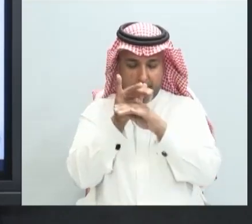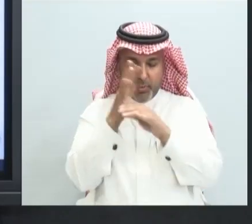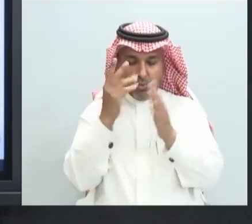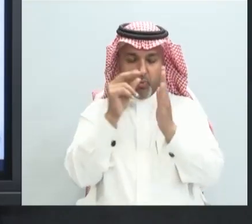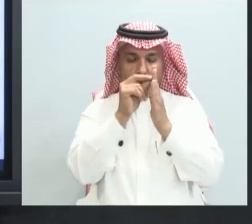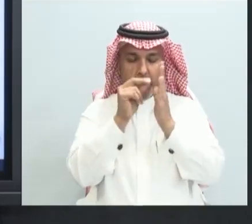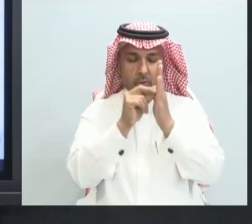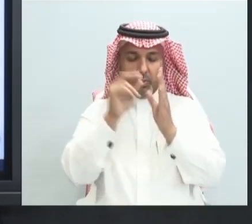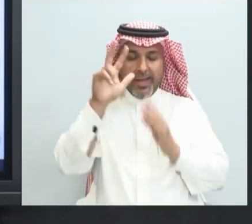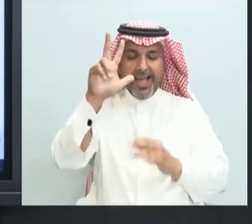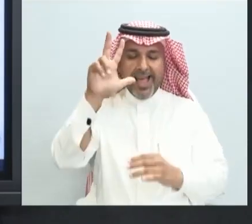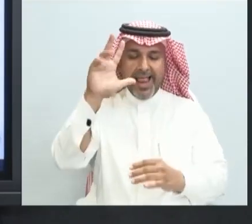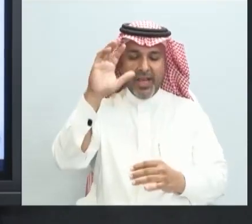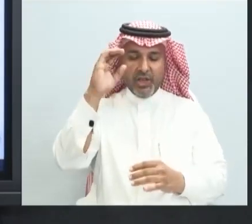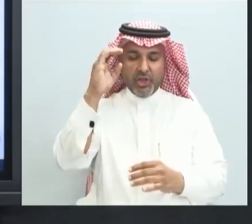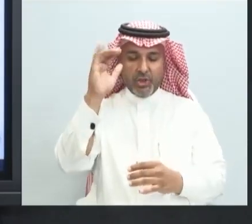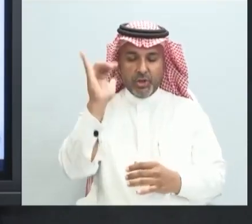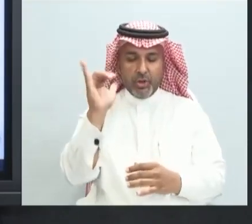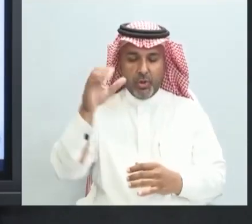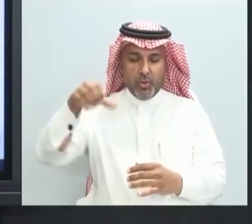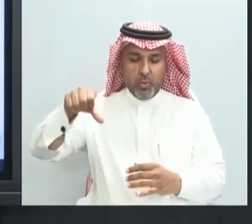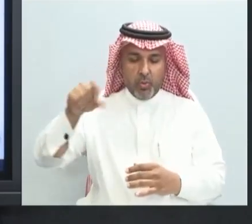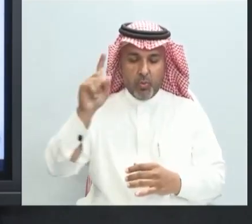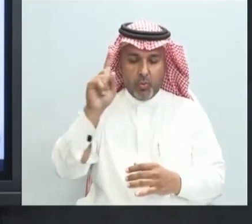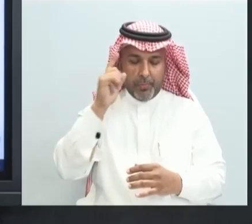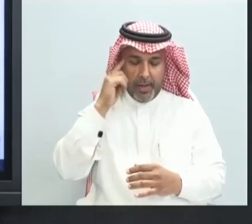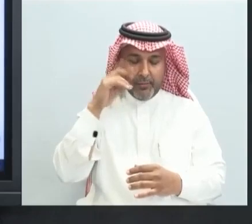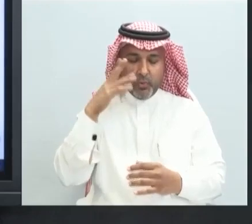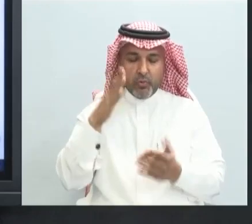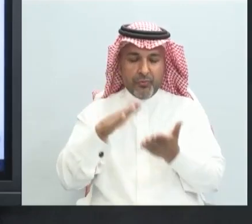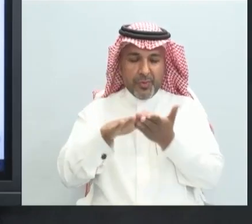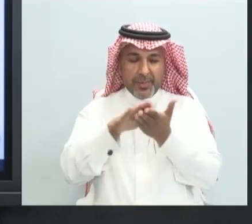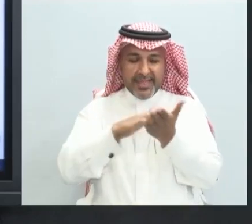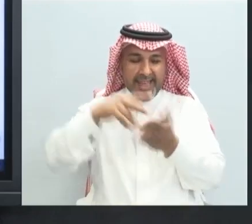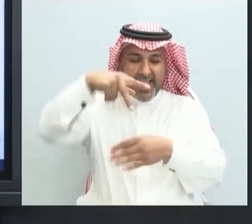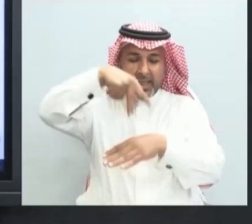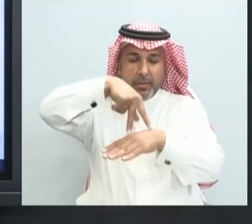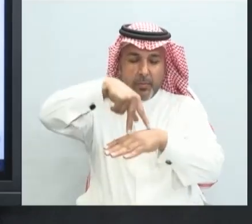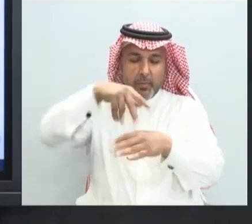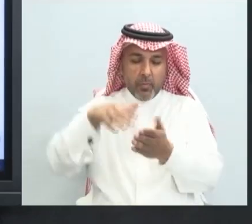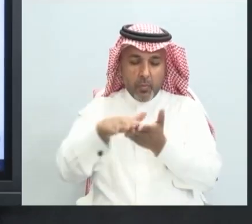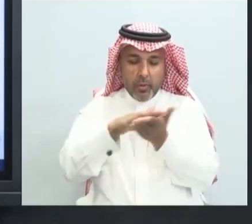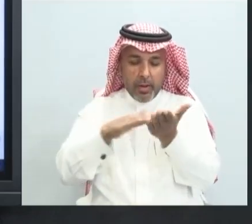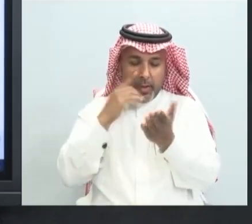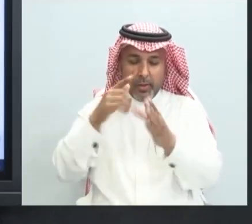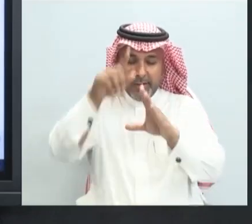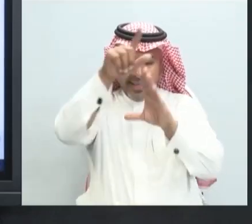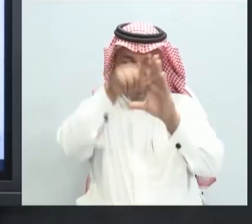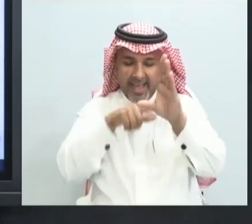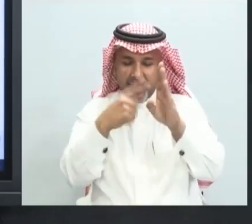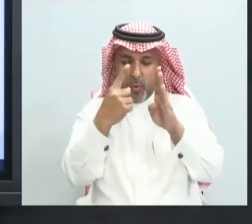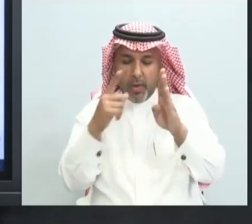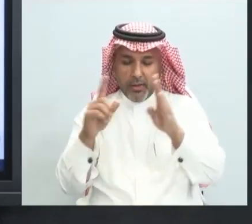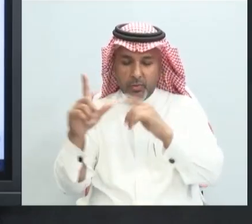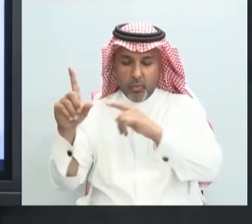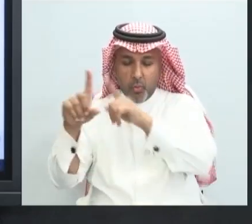الجيوب وشفنا فائده قانون الجيوب في حساب مساحه المثلث اذا اعطيتك ضلعين وزاويه محصوره بينهما بالاضافه الى